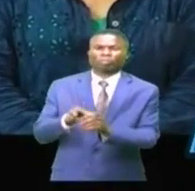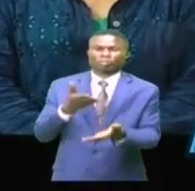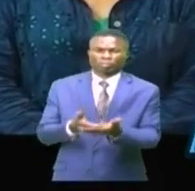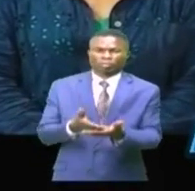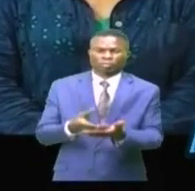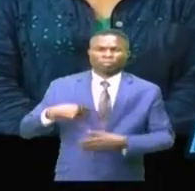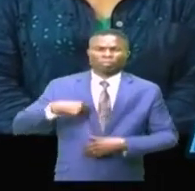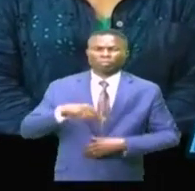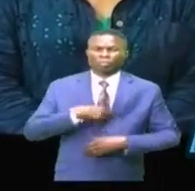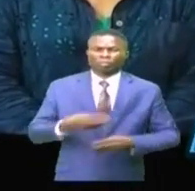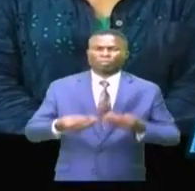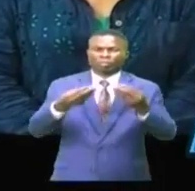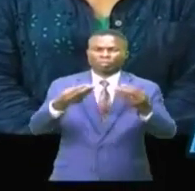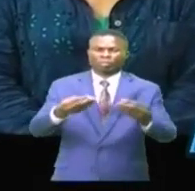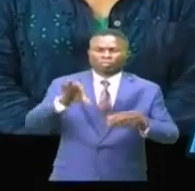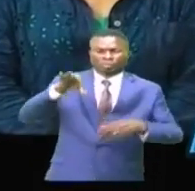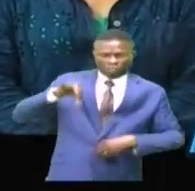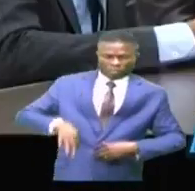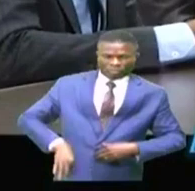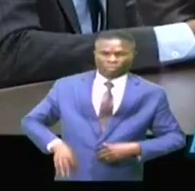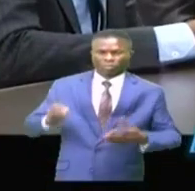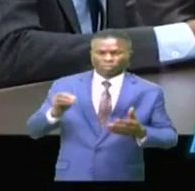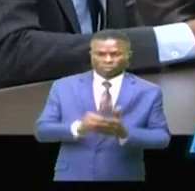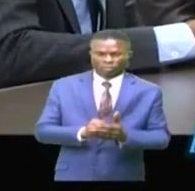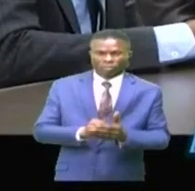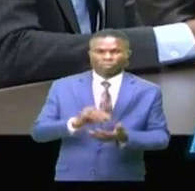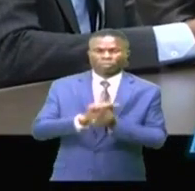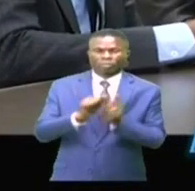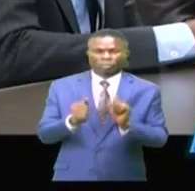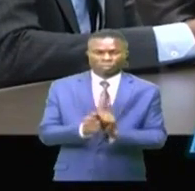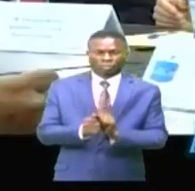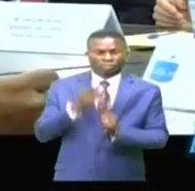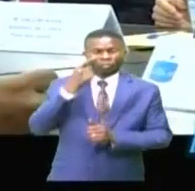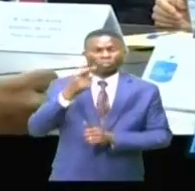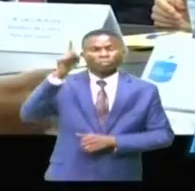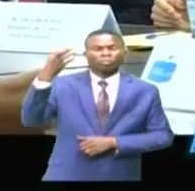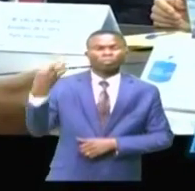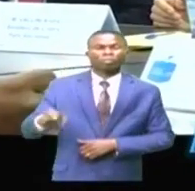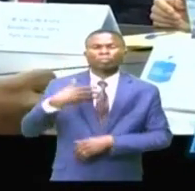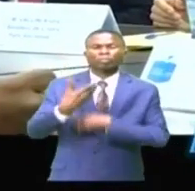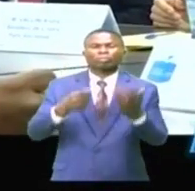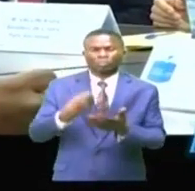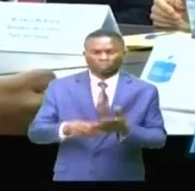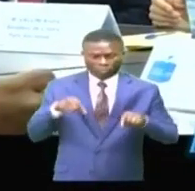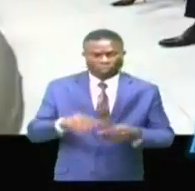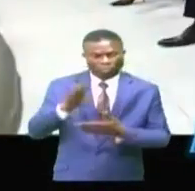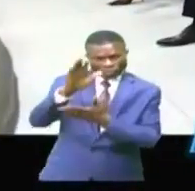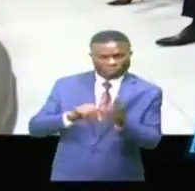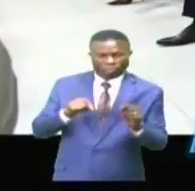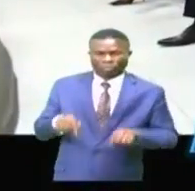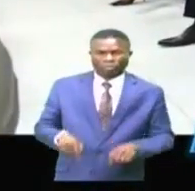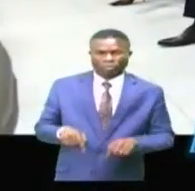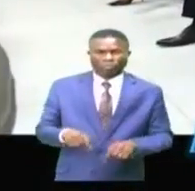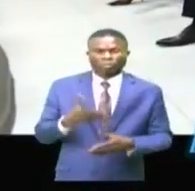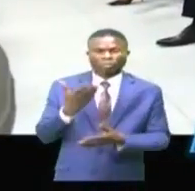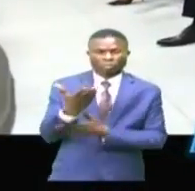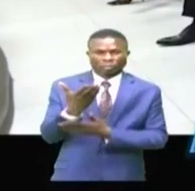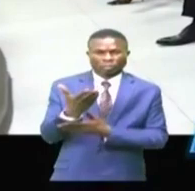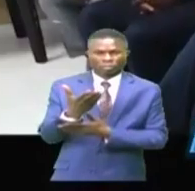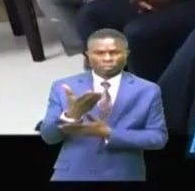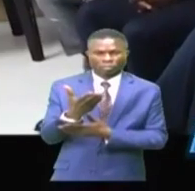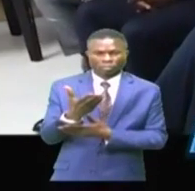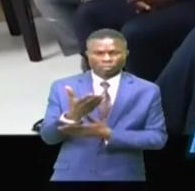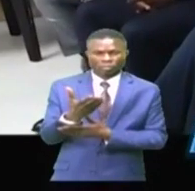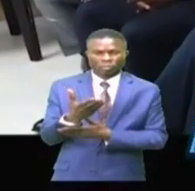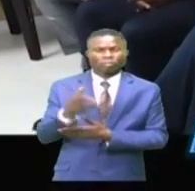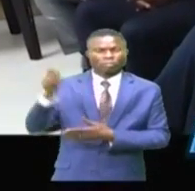nous et peut-être intégrer un jour en France donc on est venu vraiment en type de curiosité et ensuite si on nous demandait de venir le jour